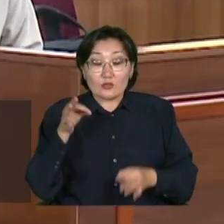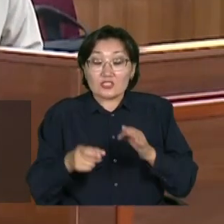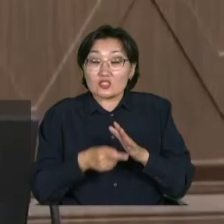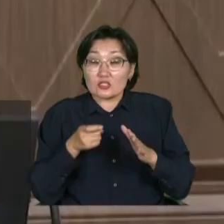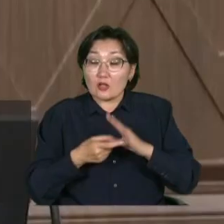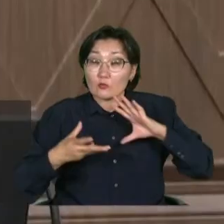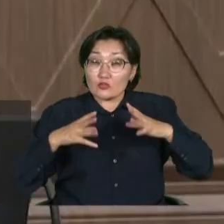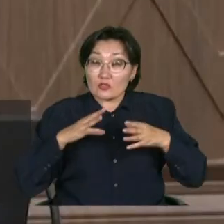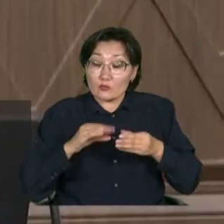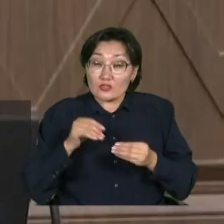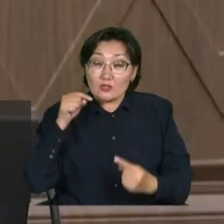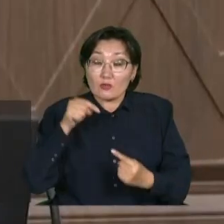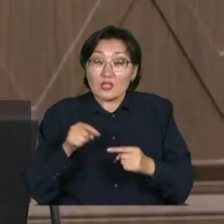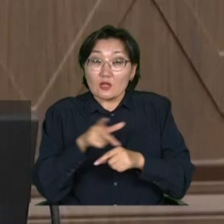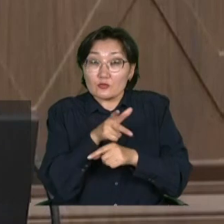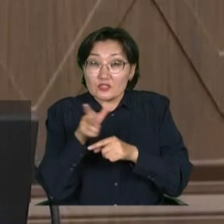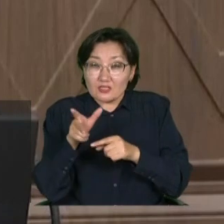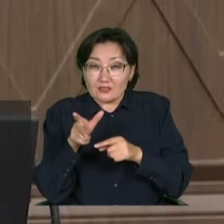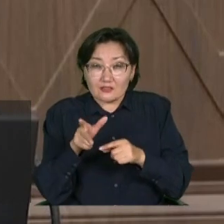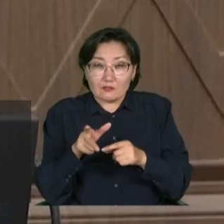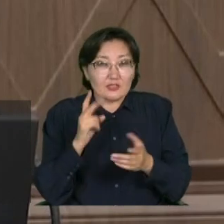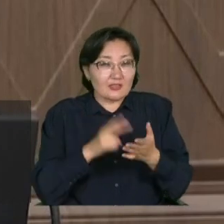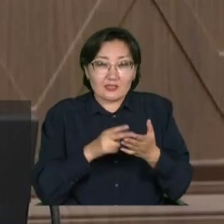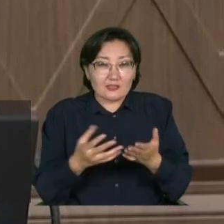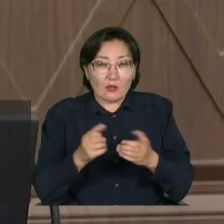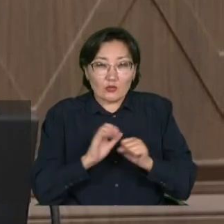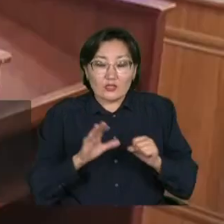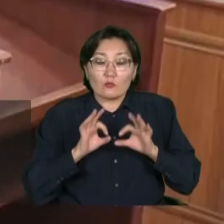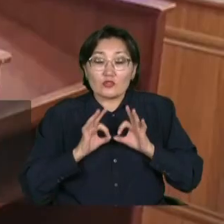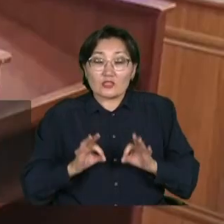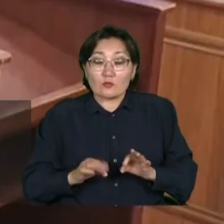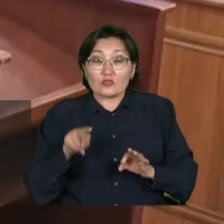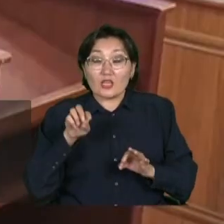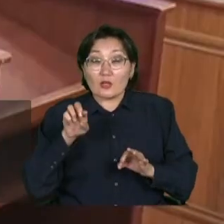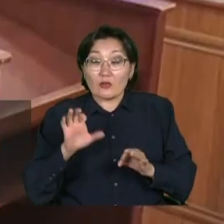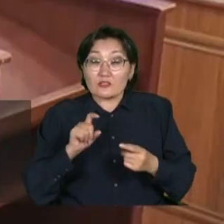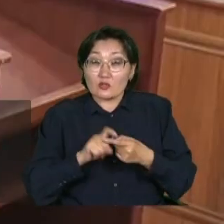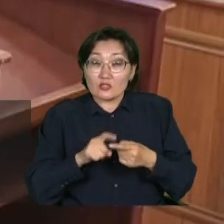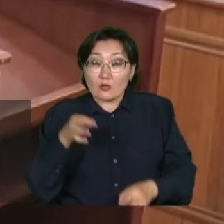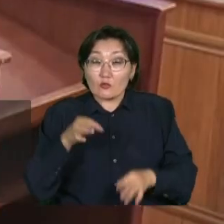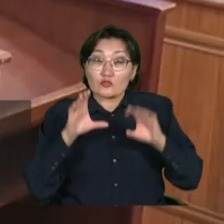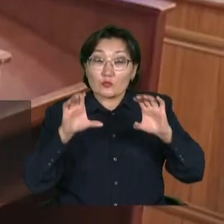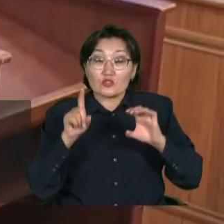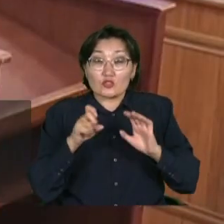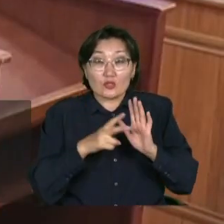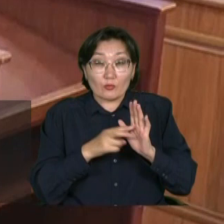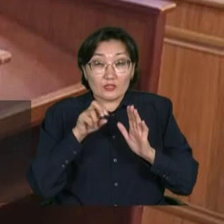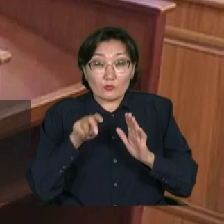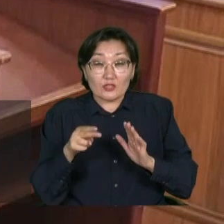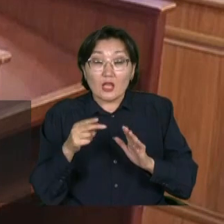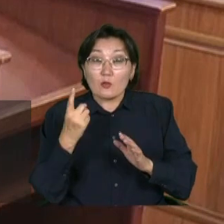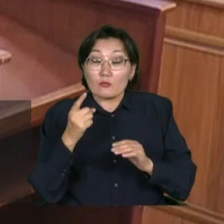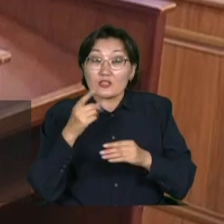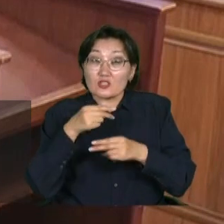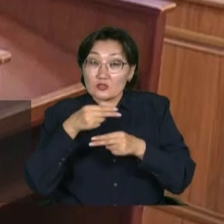сараптаманың қорытындысына сүйеніп, бейне жазбаларды есепке алмады. Әрі прокуратура Тәкебаевқа қатысты қылмыстық кодекстің 107-ші бабының 1-ші